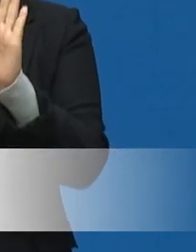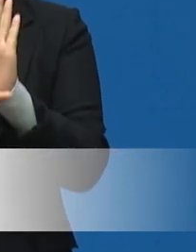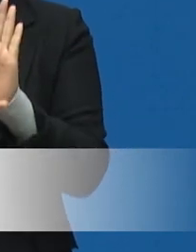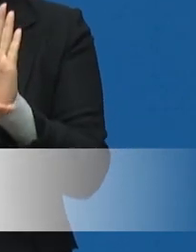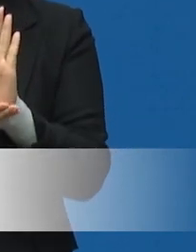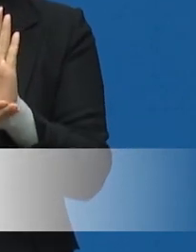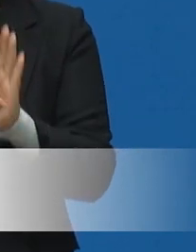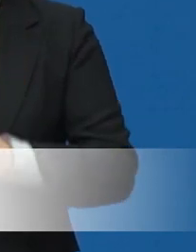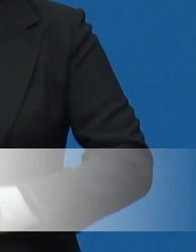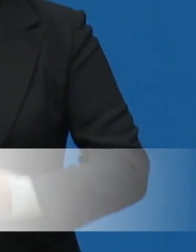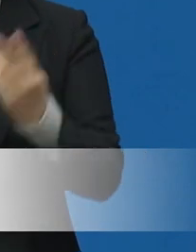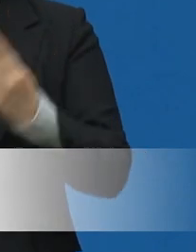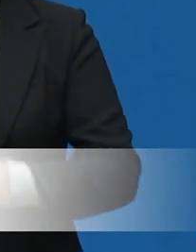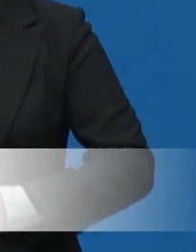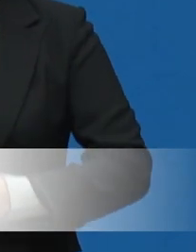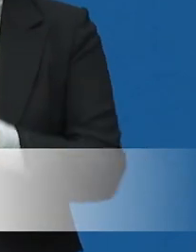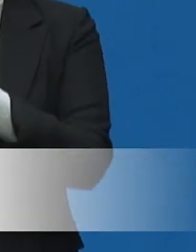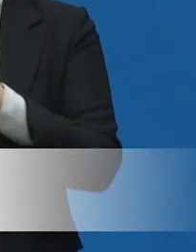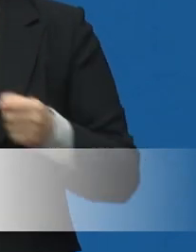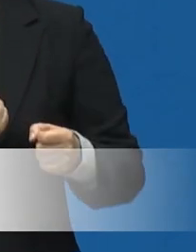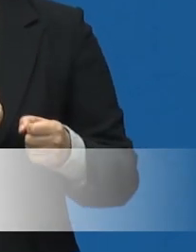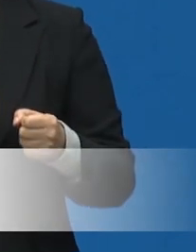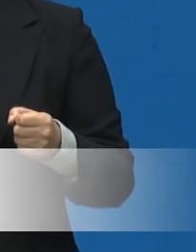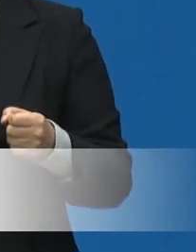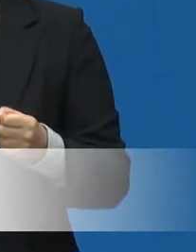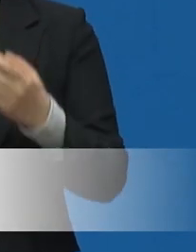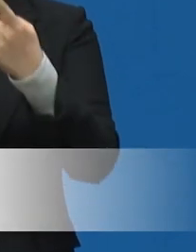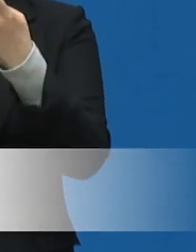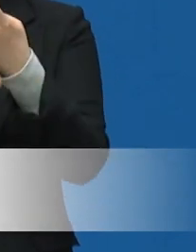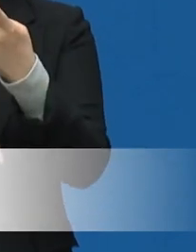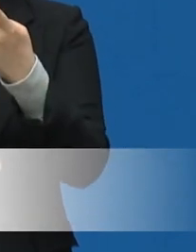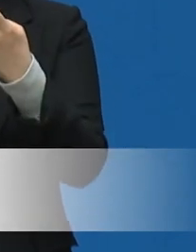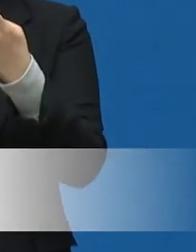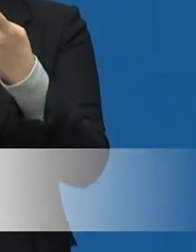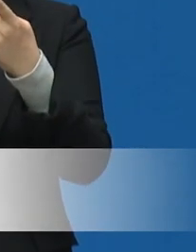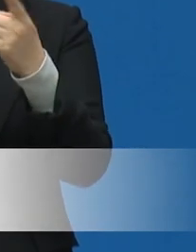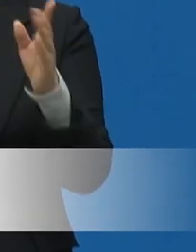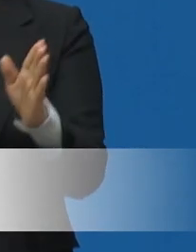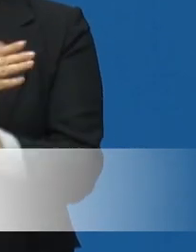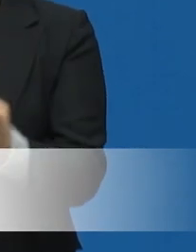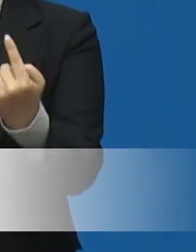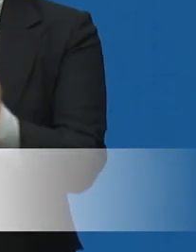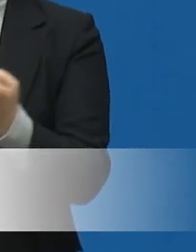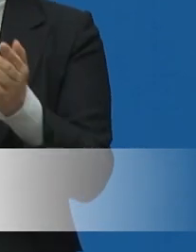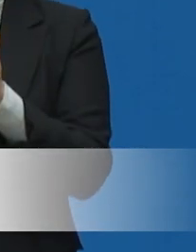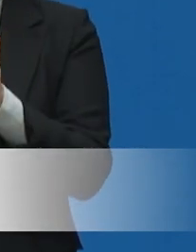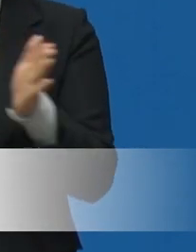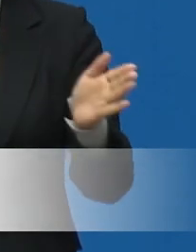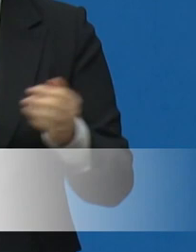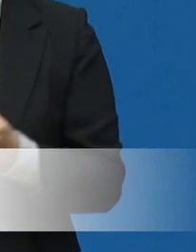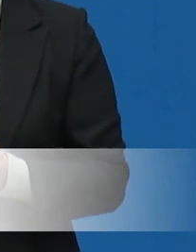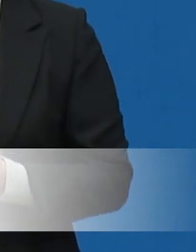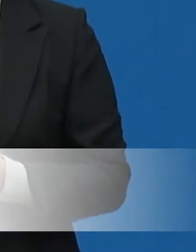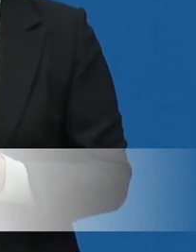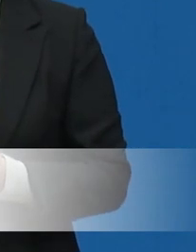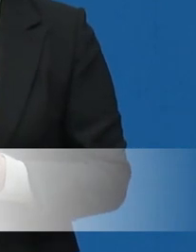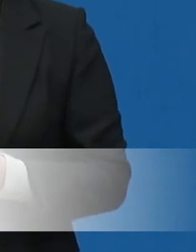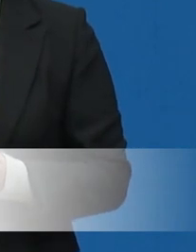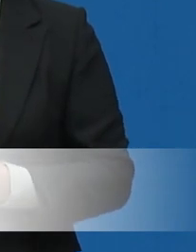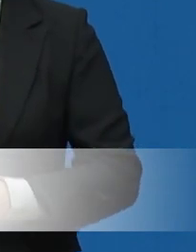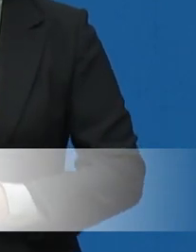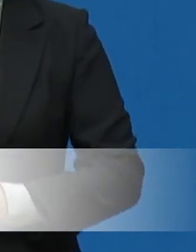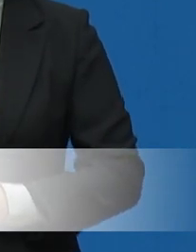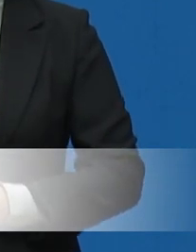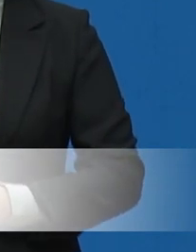본부를 예년보다 1개월가량 앞당긴 지난 1월 5일부터 운영하고 있습니다.